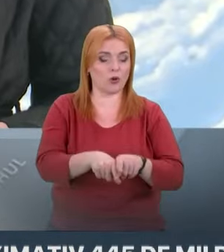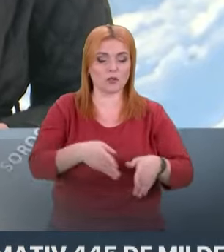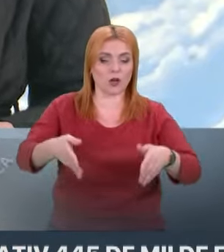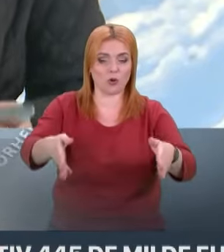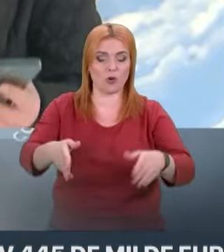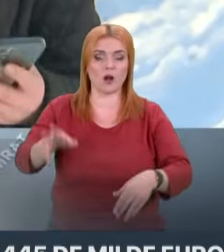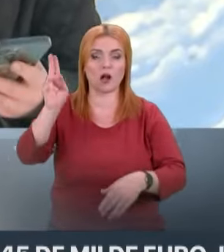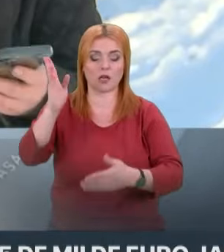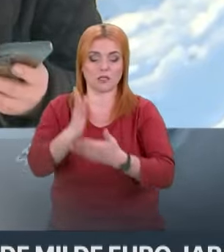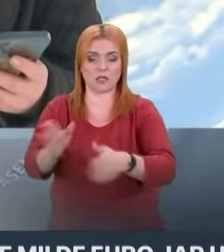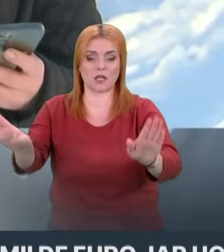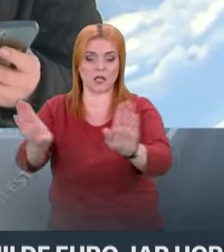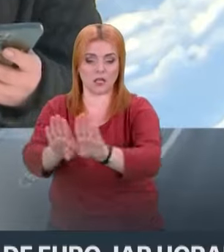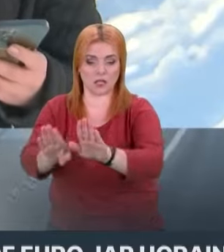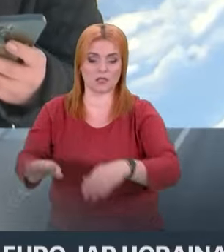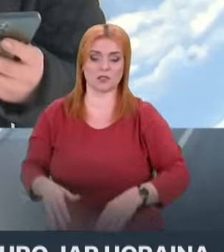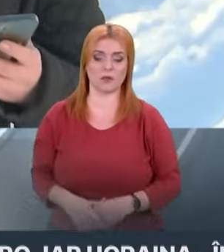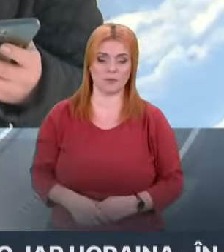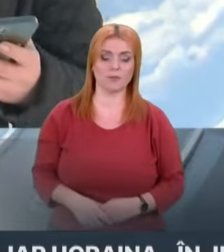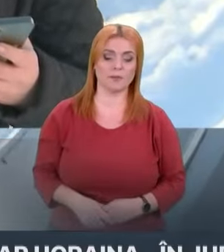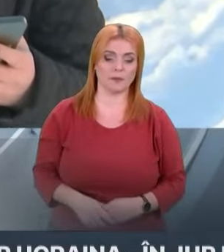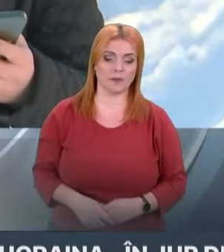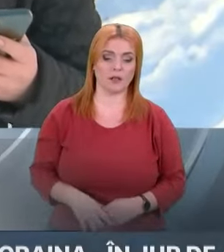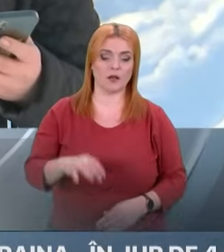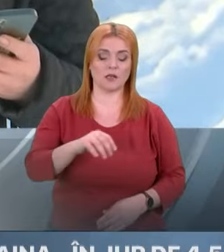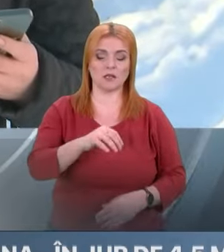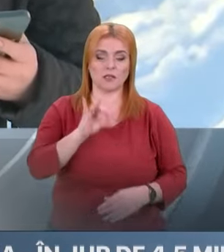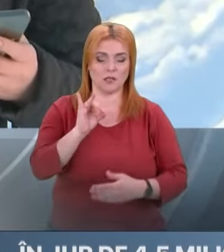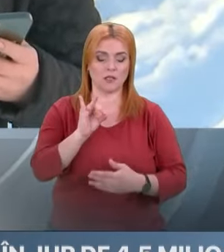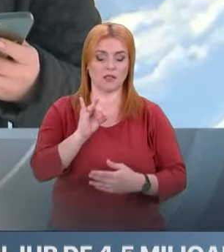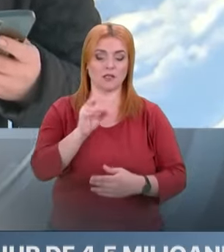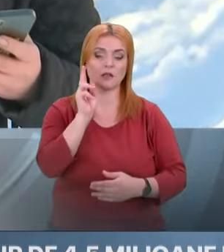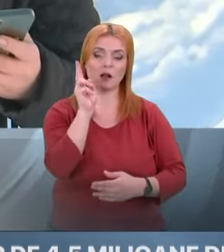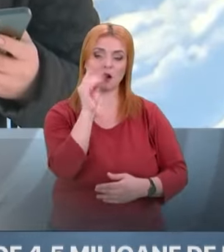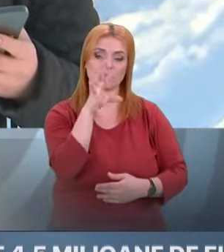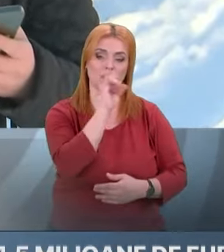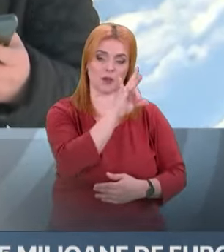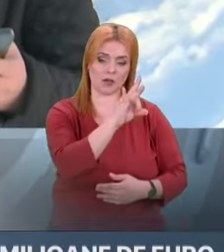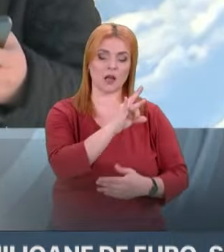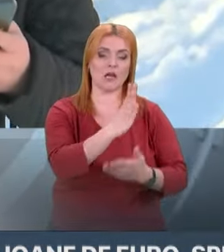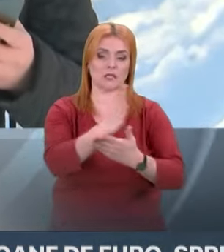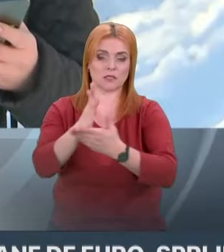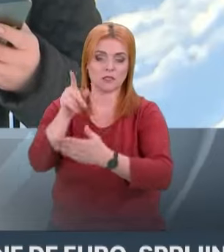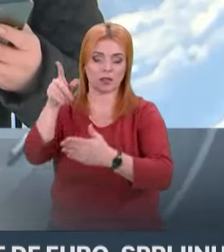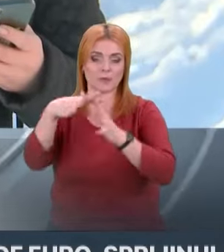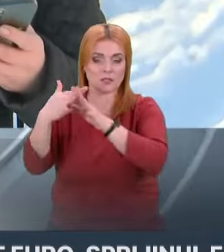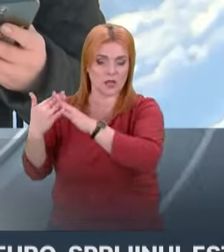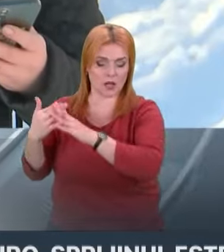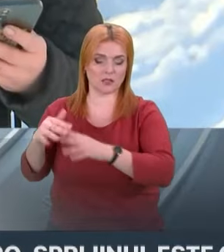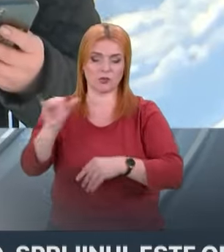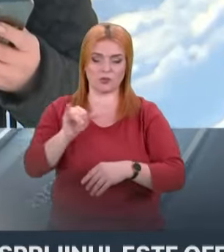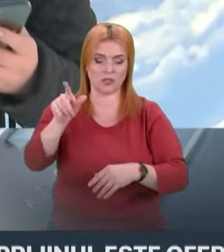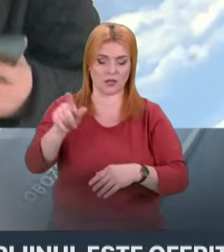pe anumite drumuri din Cantemir, mai exact pe anumite tronsoane din Bobocica, Ceadărlunga, Doina